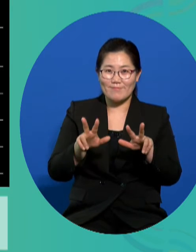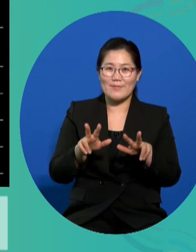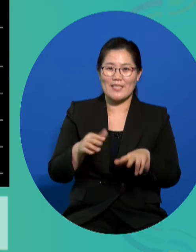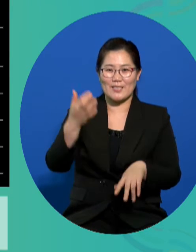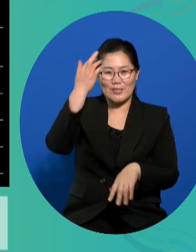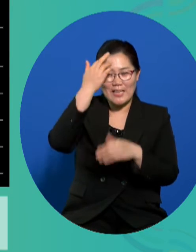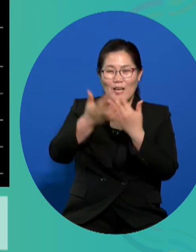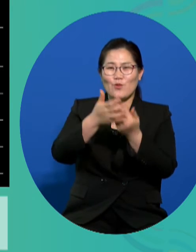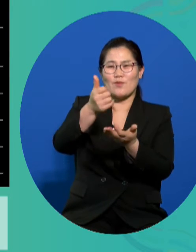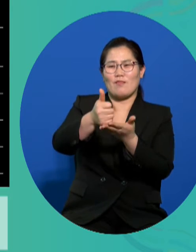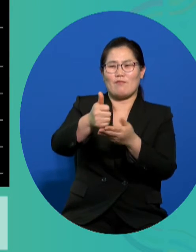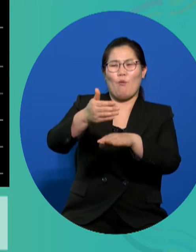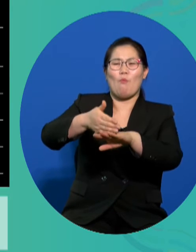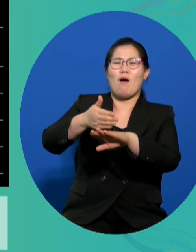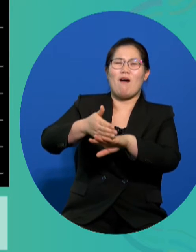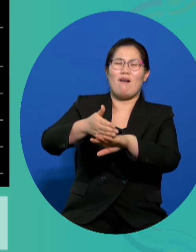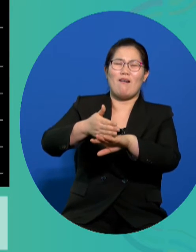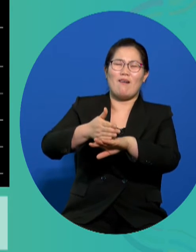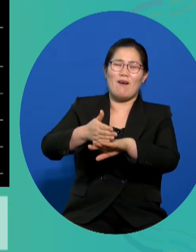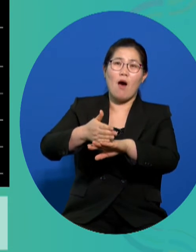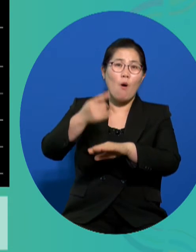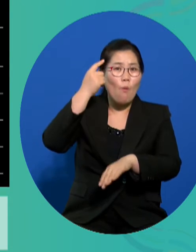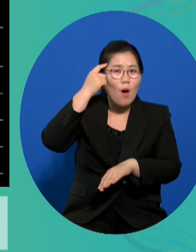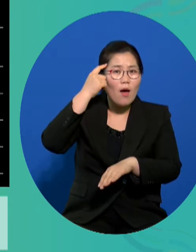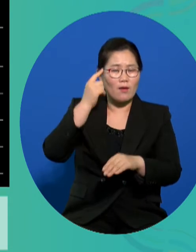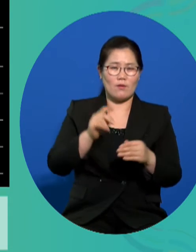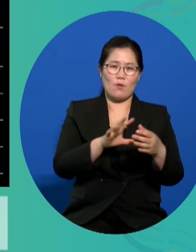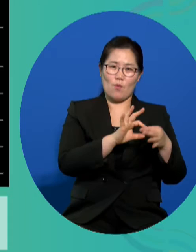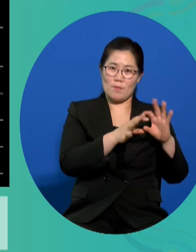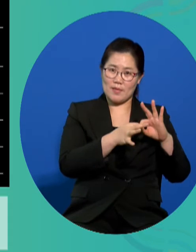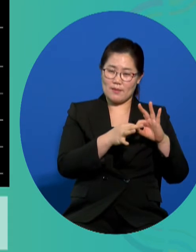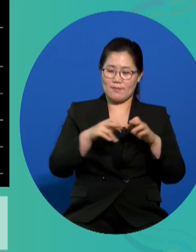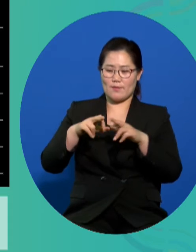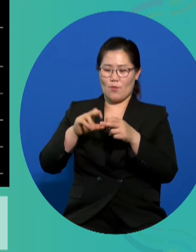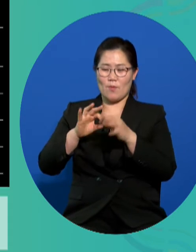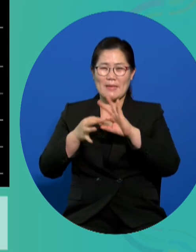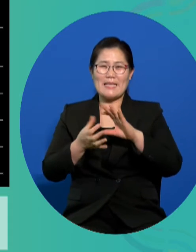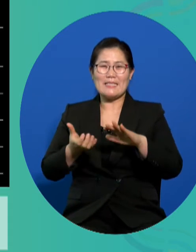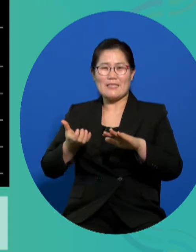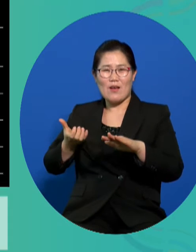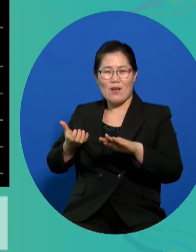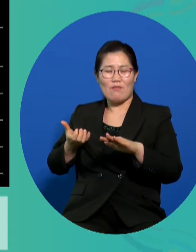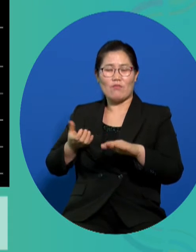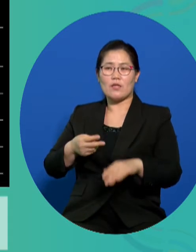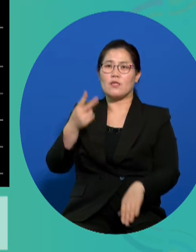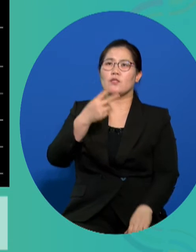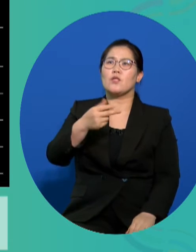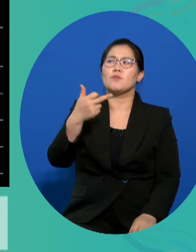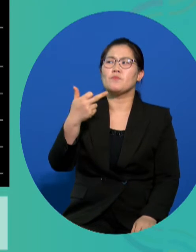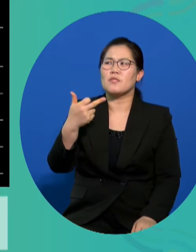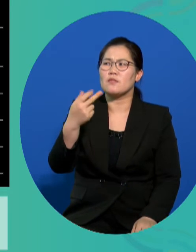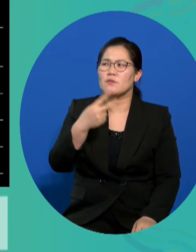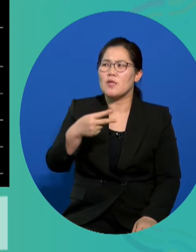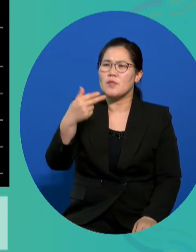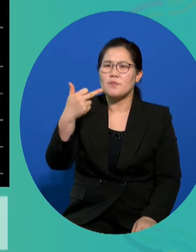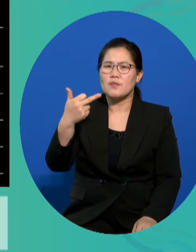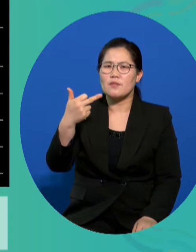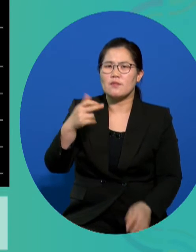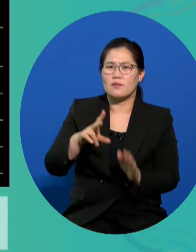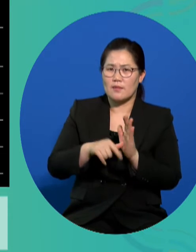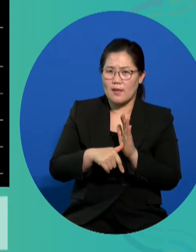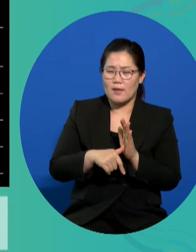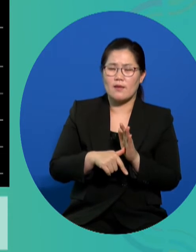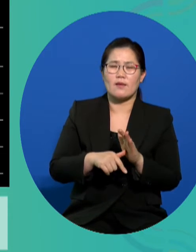점도 있습니다. 사실 올림픽 패럴림픽 개최되기 이전에 2017년인가요? 제 기억으로 제가 이제 그